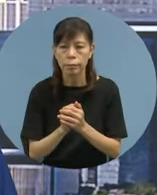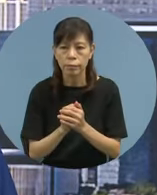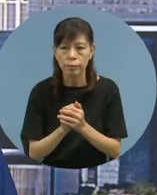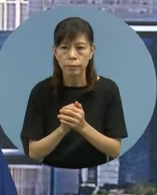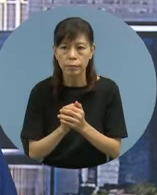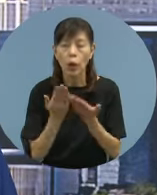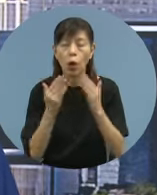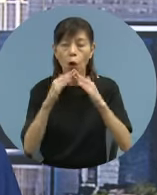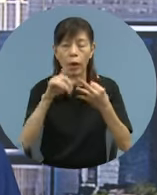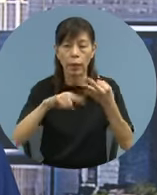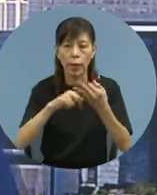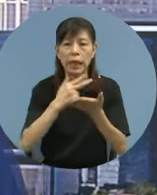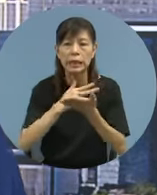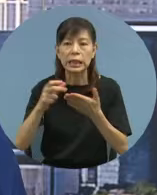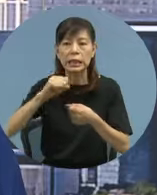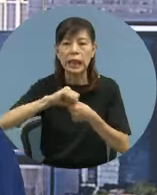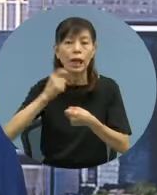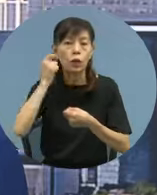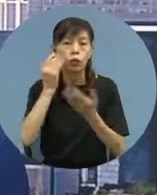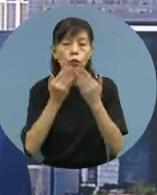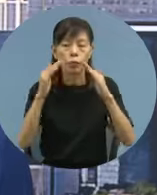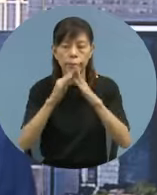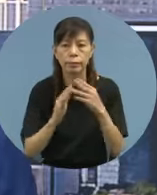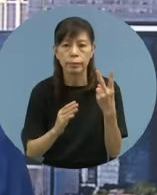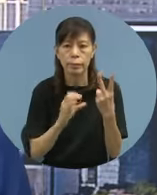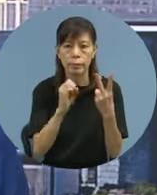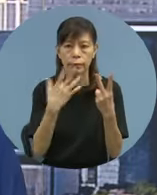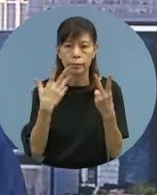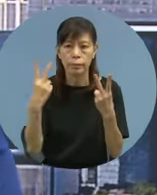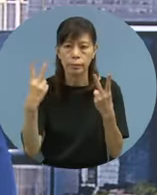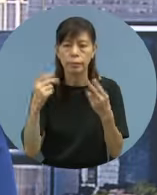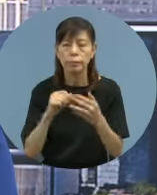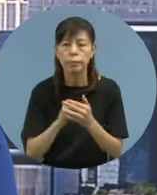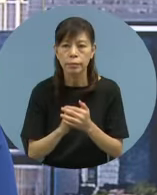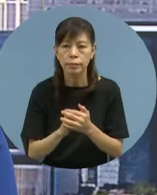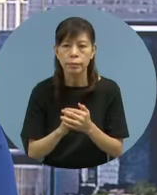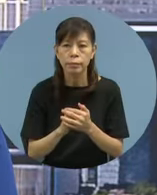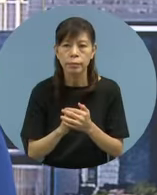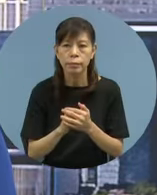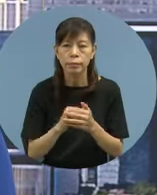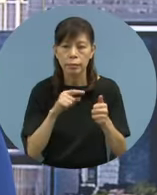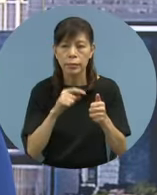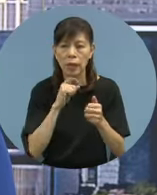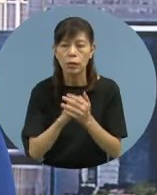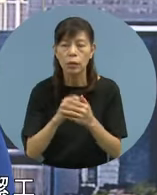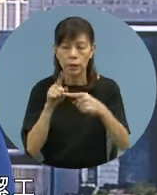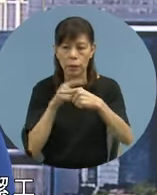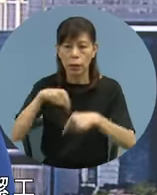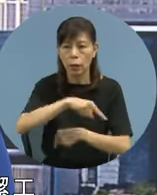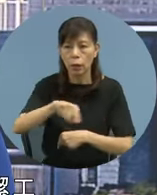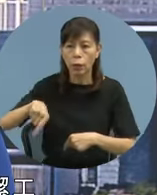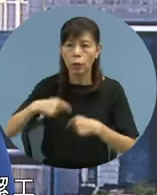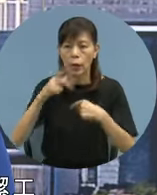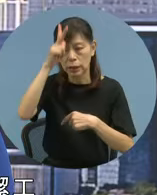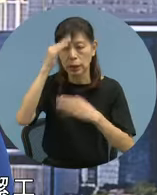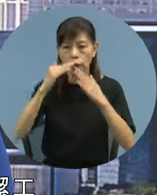加勒女書院教書嘅咯。2052咧。就係佢係喺龍亨村大圍龍亨村嘅龍